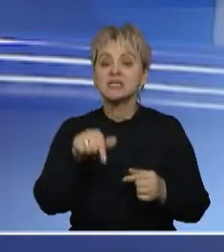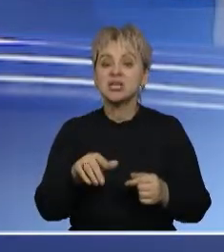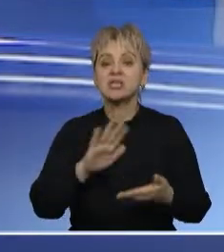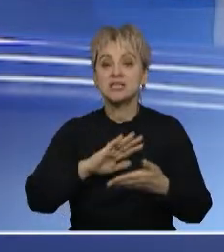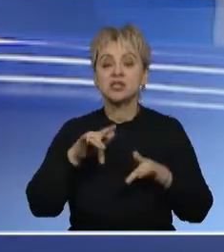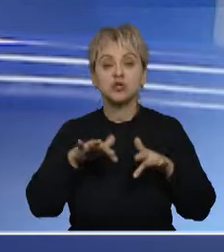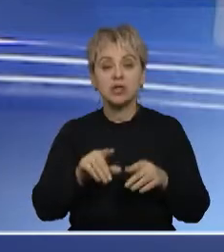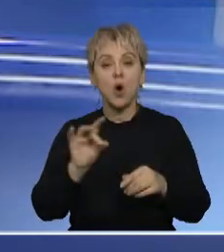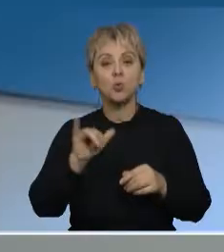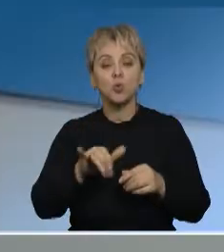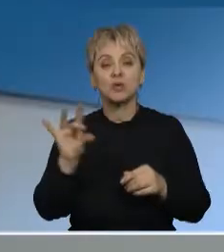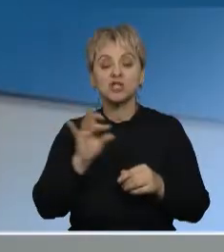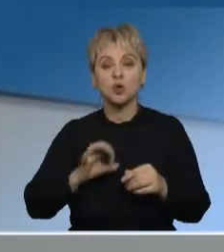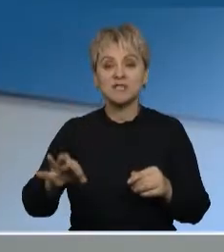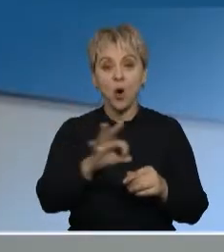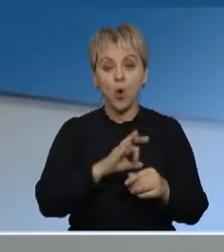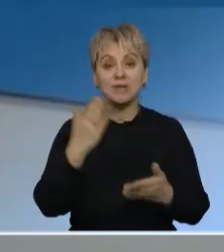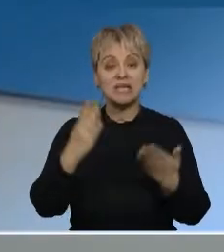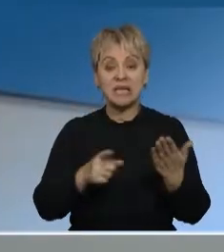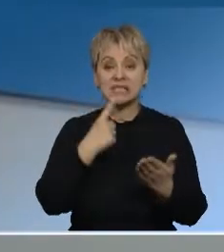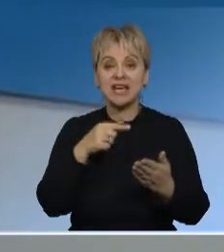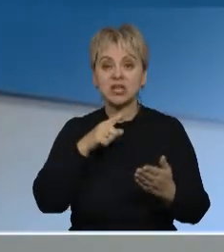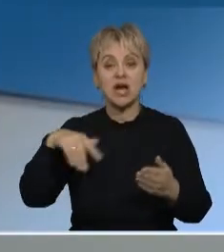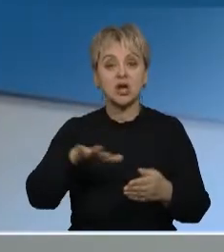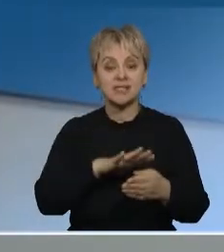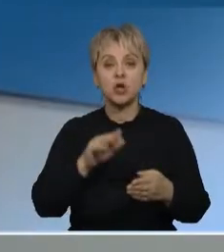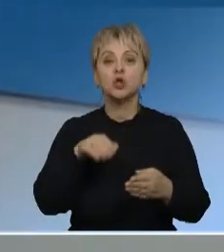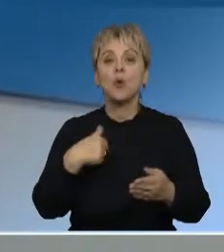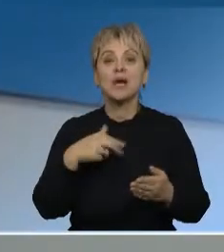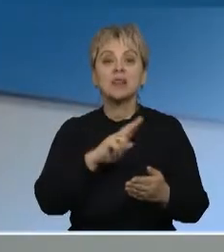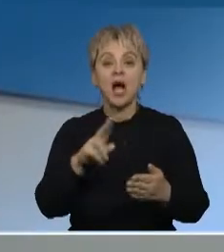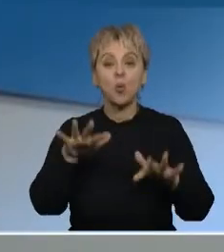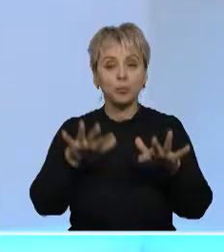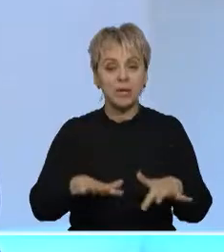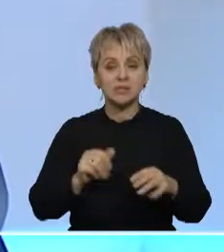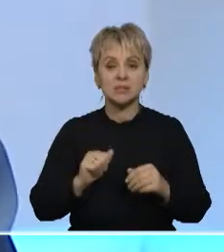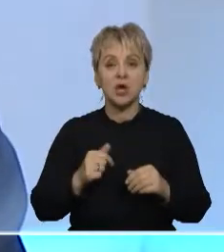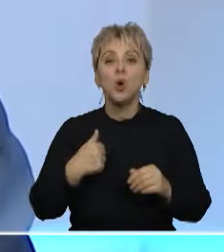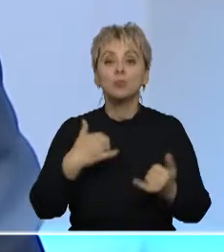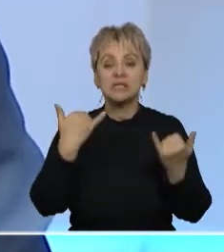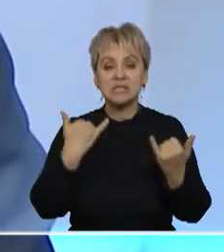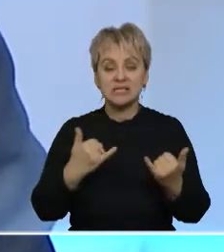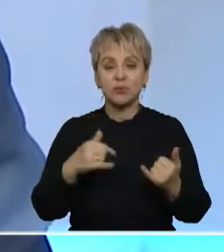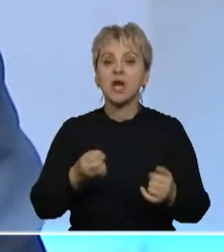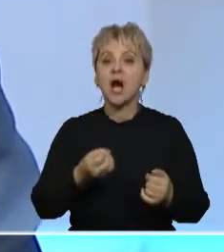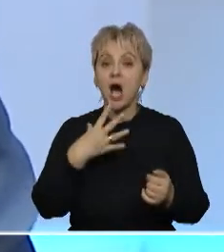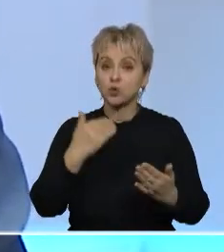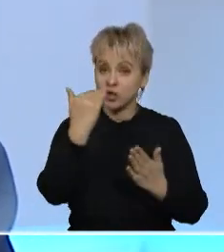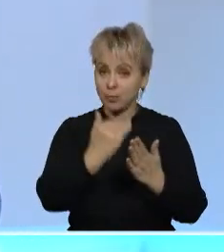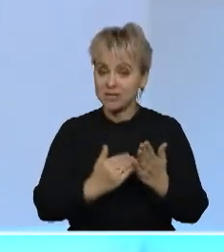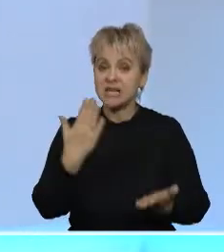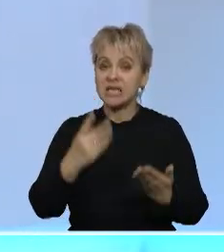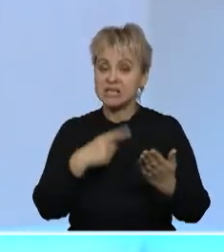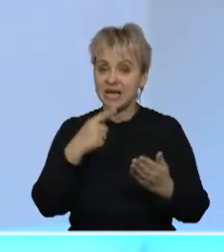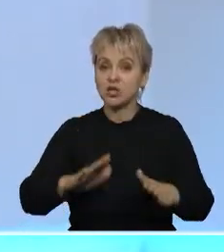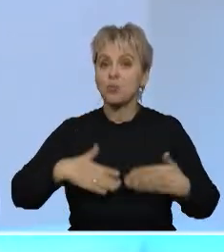обстоит дело у Ростовской области, и если говорить по России, то мы на каком месте? Мы сегодня на хороших позициях, если говорить